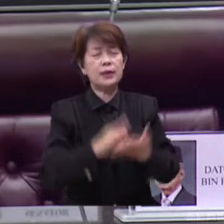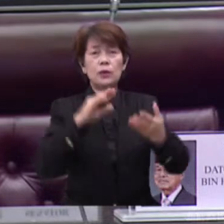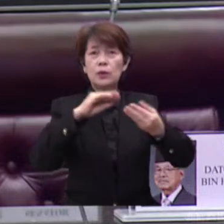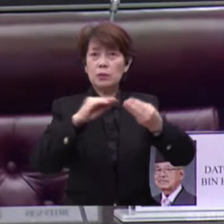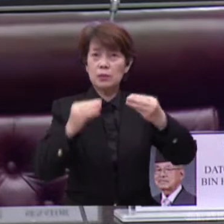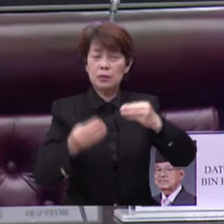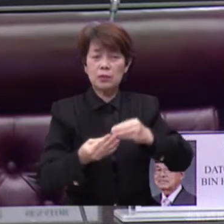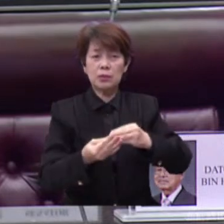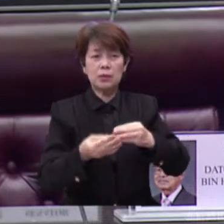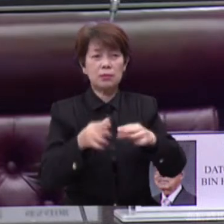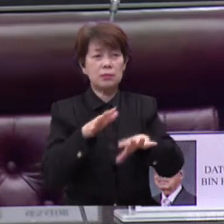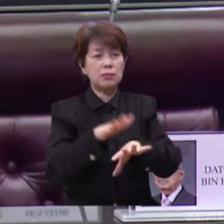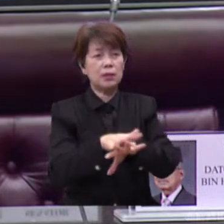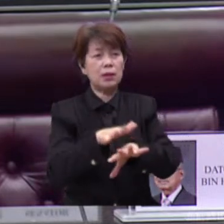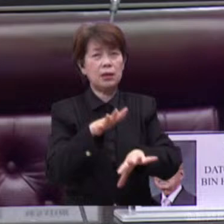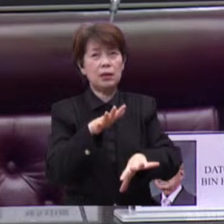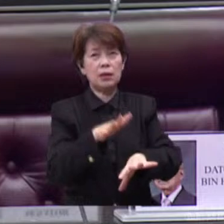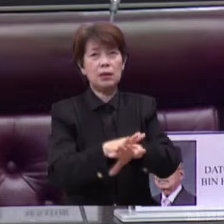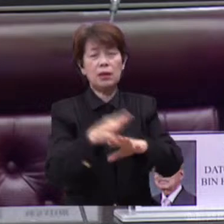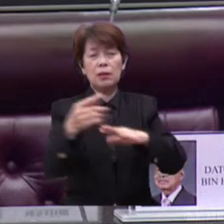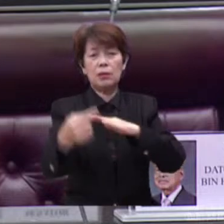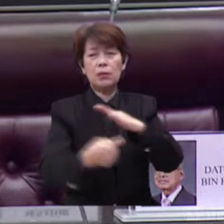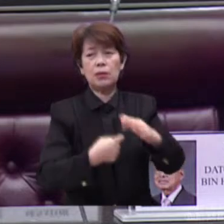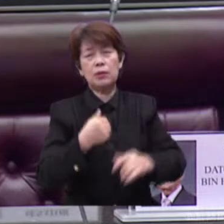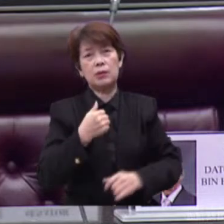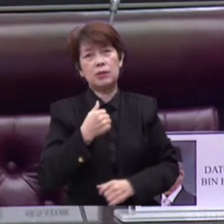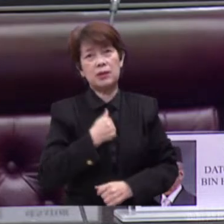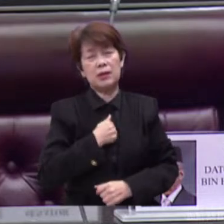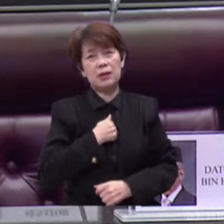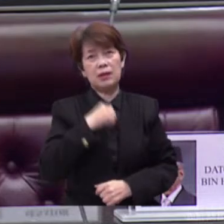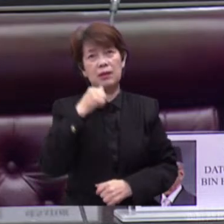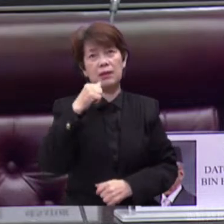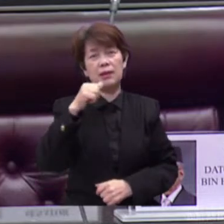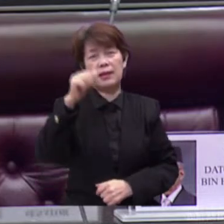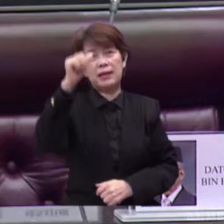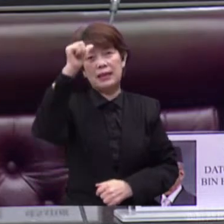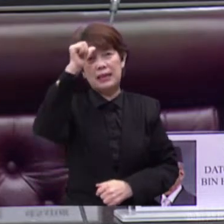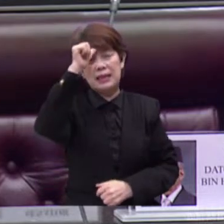bunuh diri India minta maaf aja Kak secara umum ya